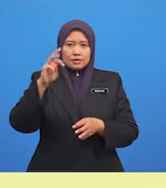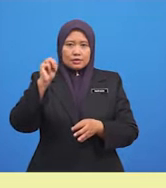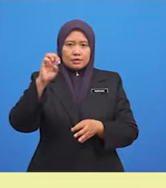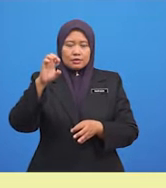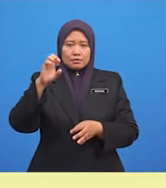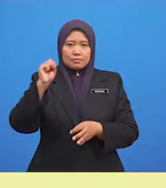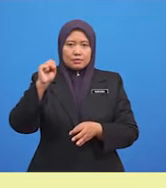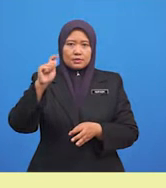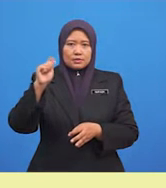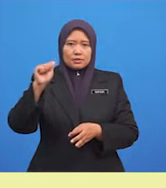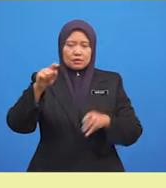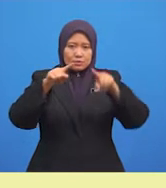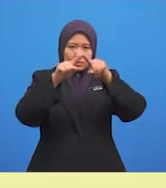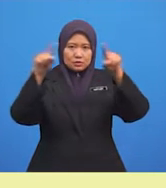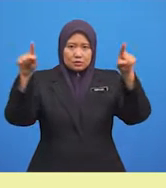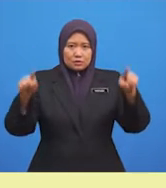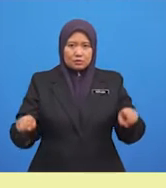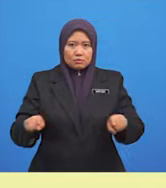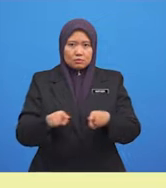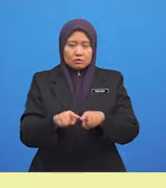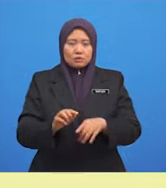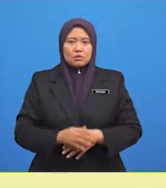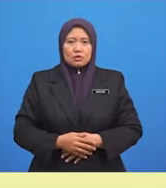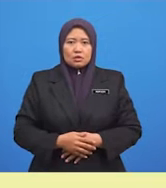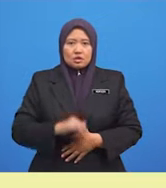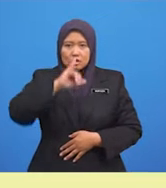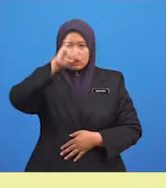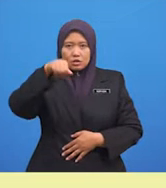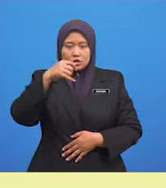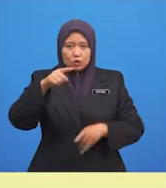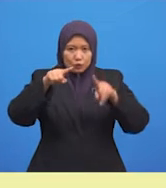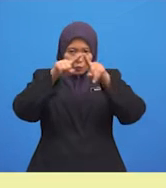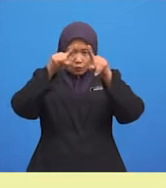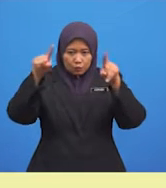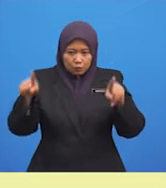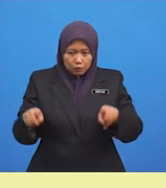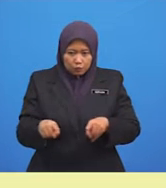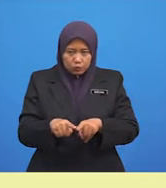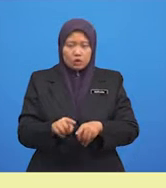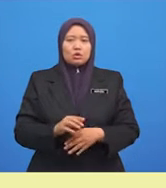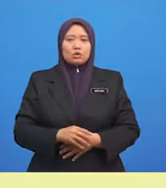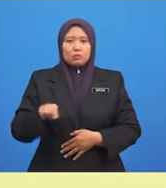bulatan. Semua unsur dalam set J ditulis dalam bulatan.